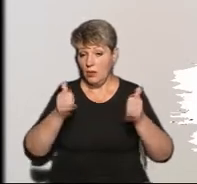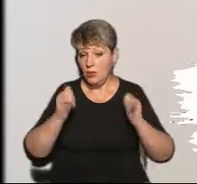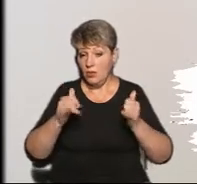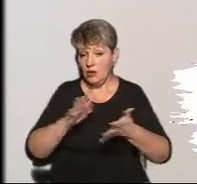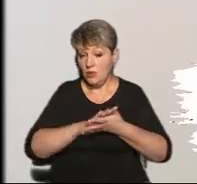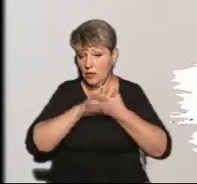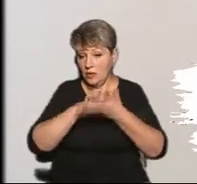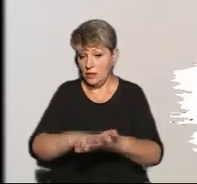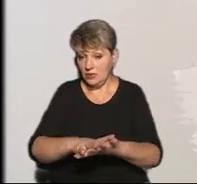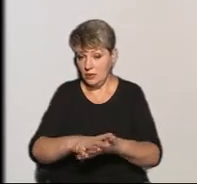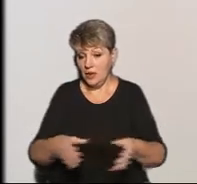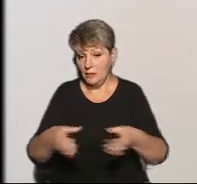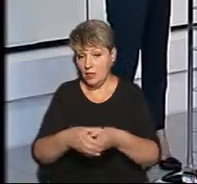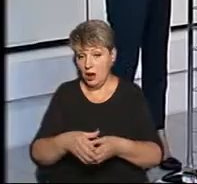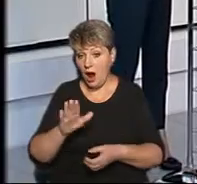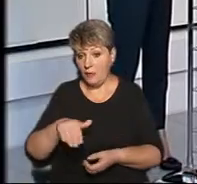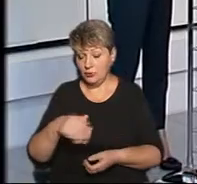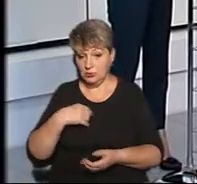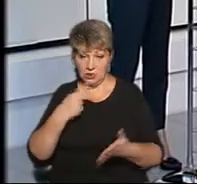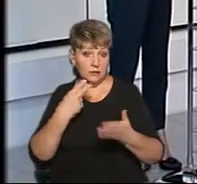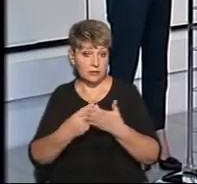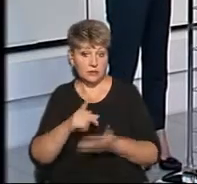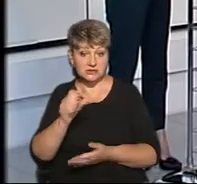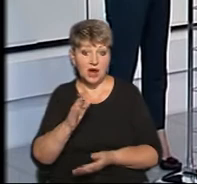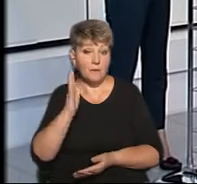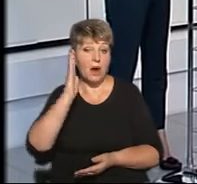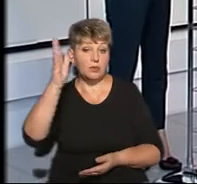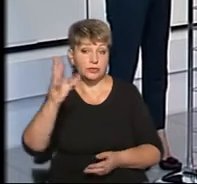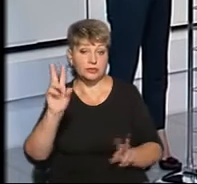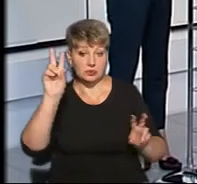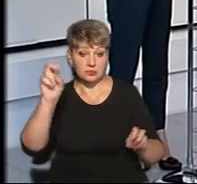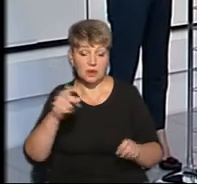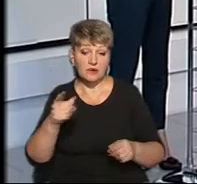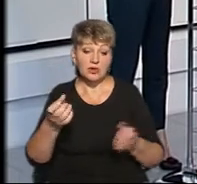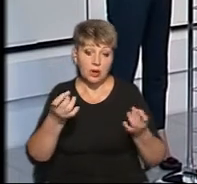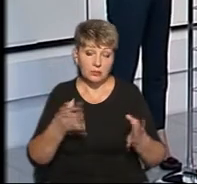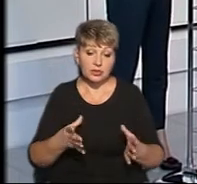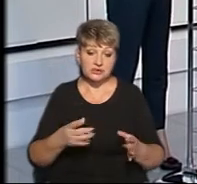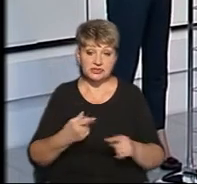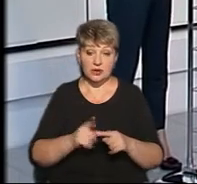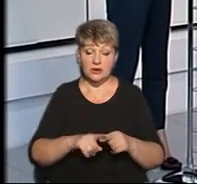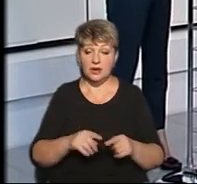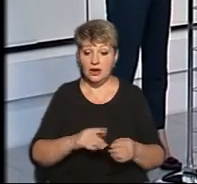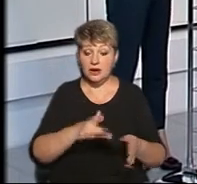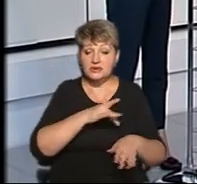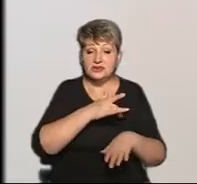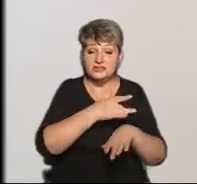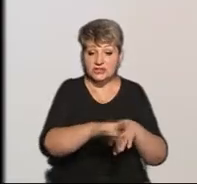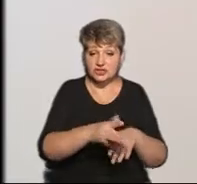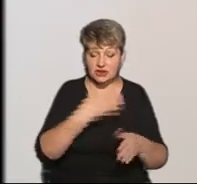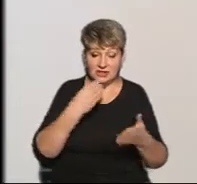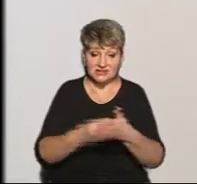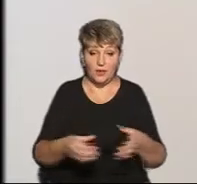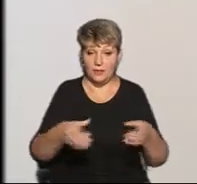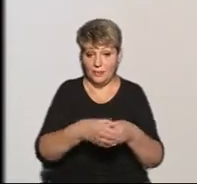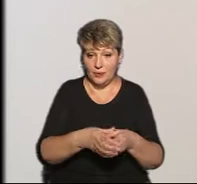потім ми її бачимо на фотографіях команди «За майбутнє». Ну, то ми розуміємо, що вона просто знищувала своїх політичних конкурентів, і це вже, мабуть, її 10-та чи яка партія, в